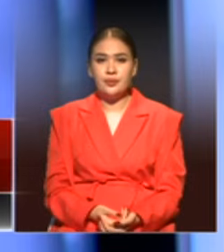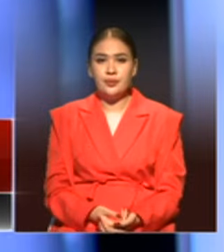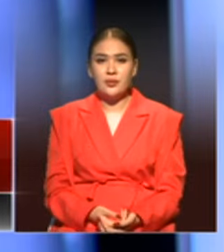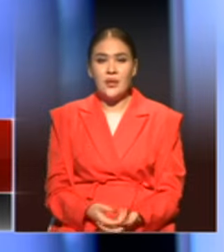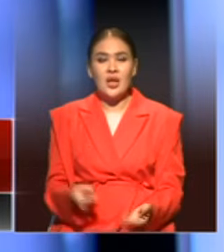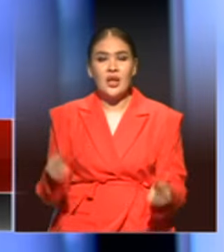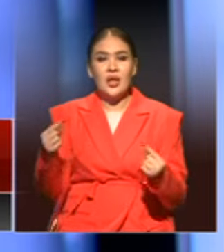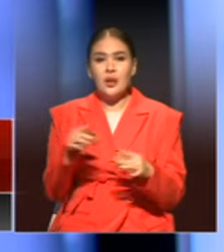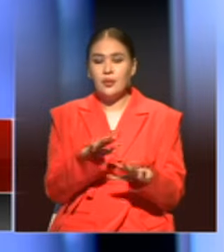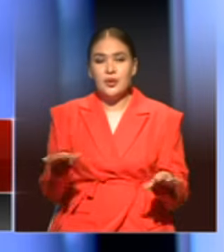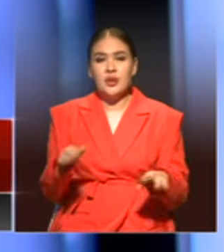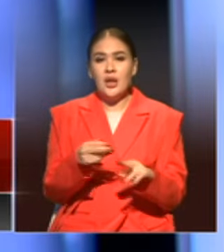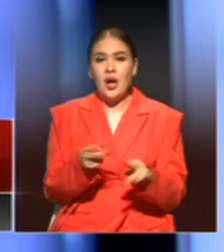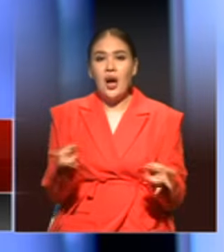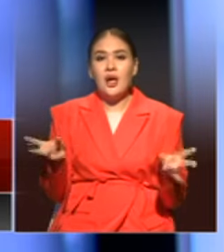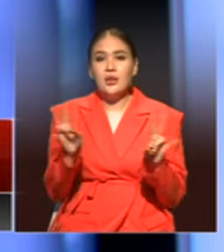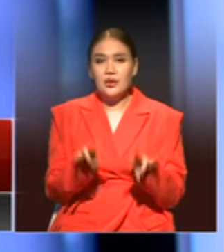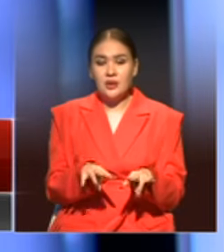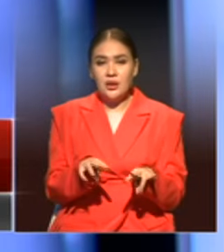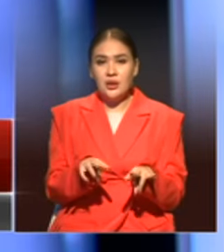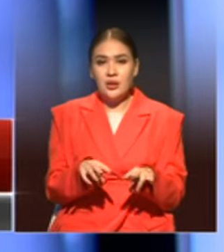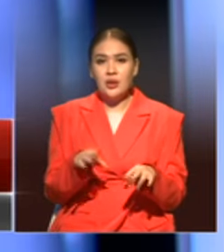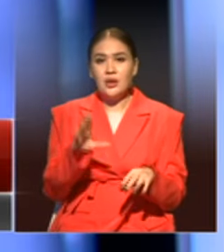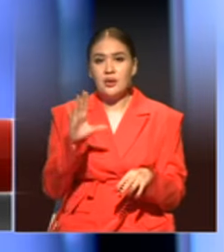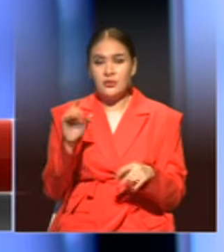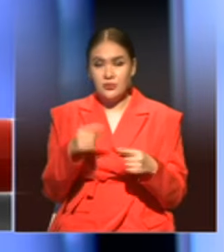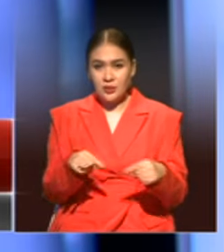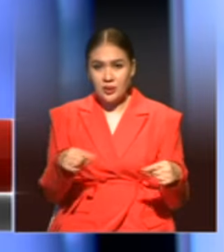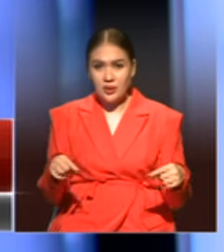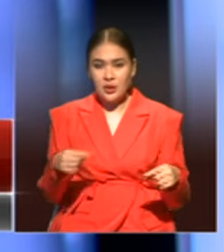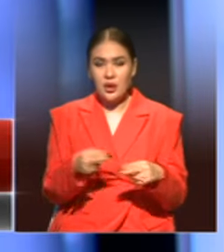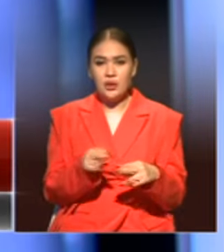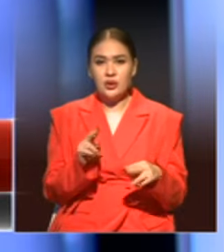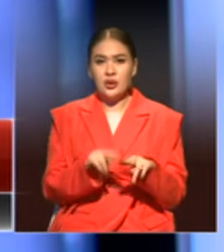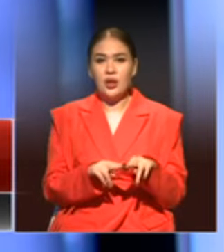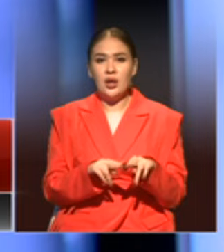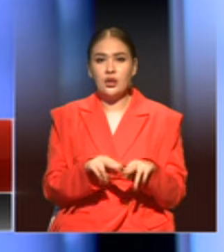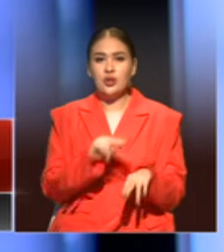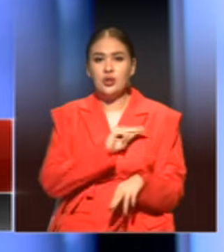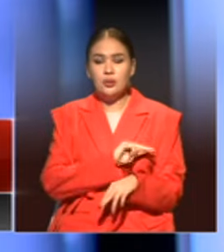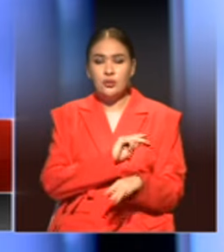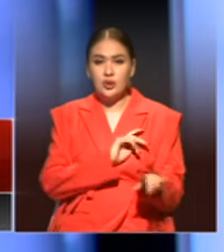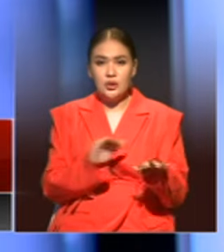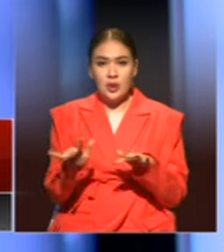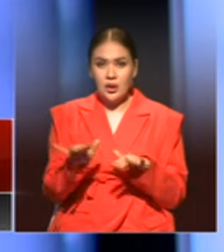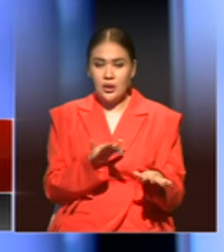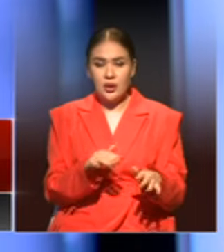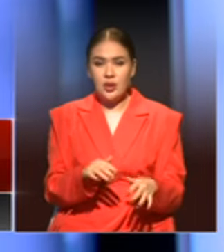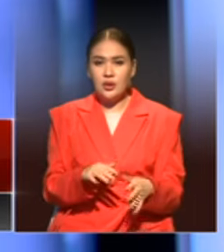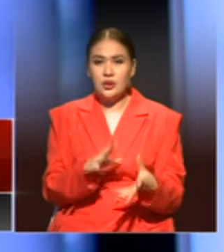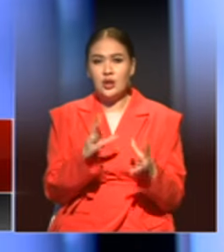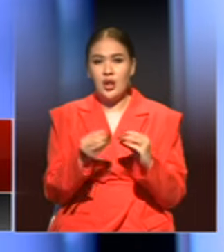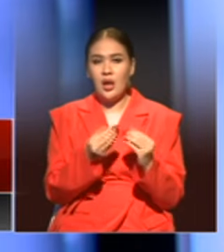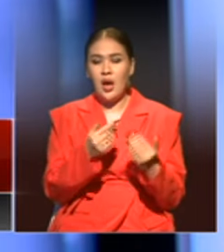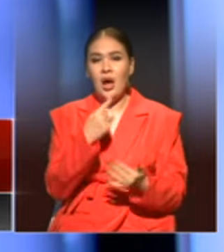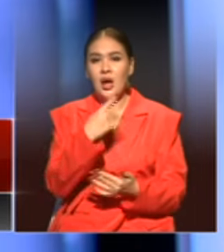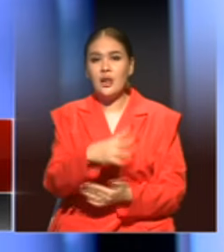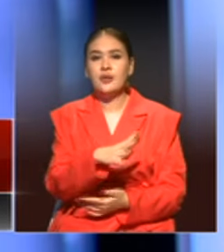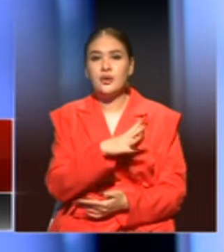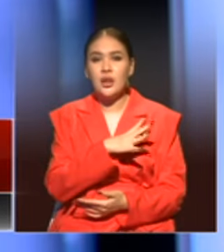келмейтін қалдықтардың түрін ол бүгінгі таңда өкінішке орай көму жұмыстары жүргізіліп жатыр. Жаңа айтып өткендей